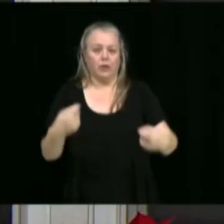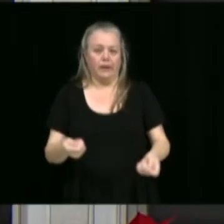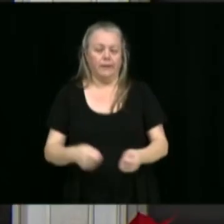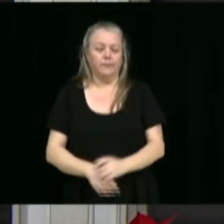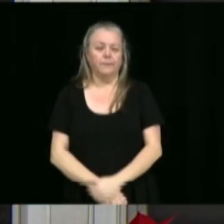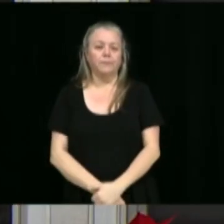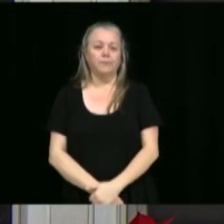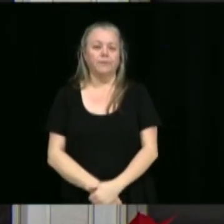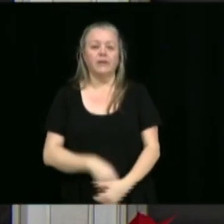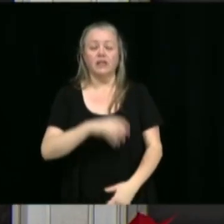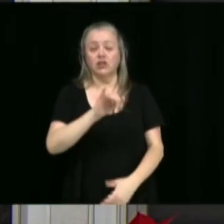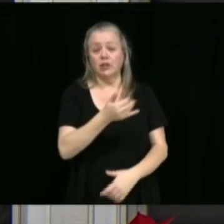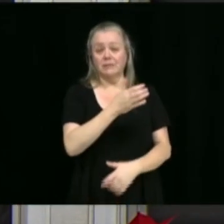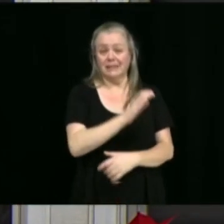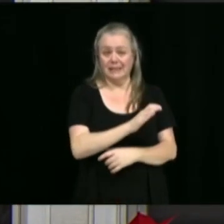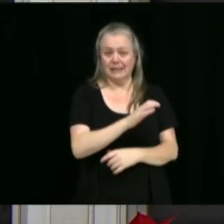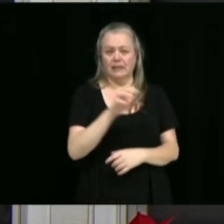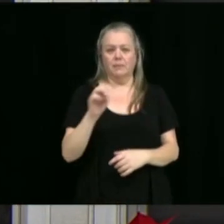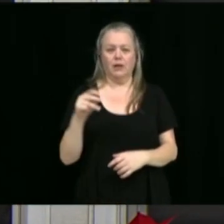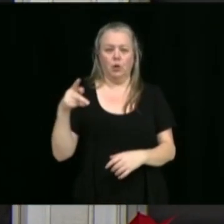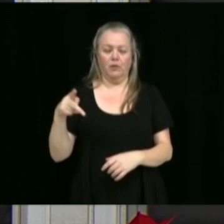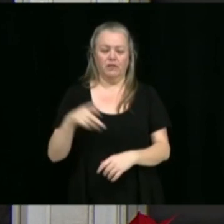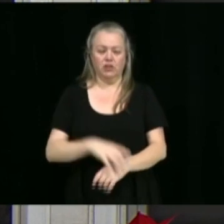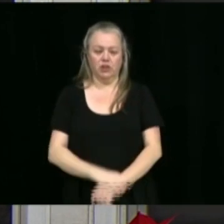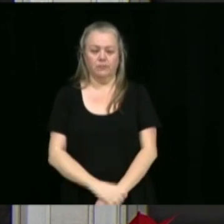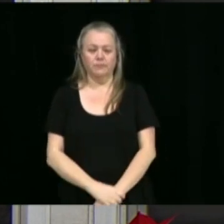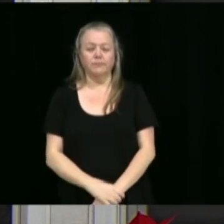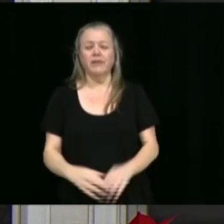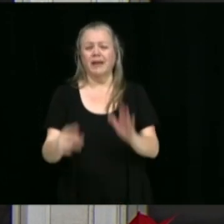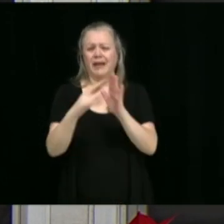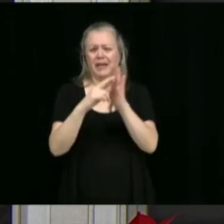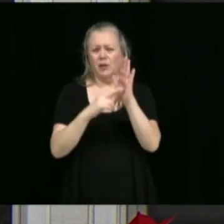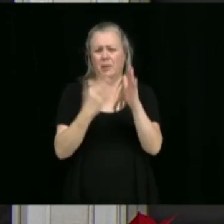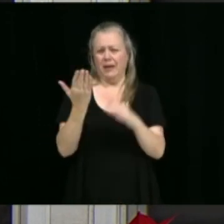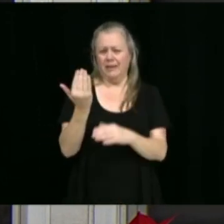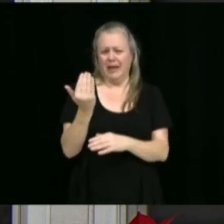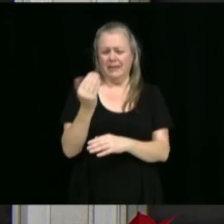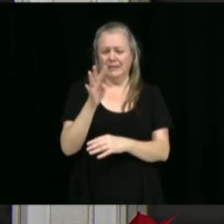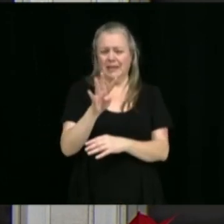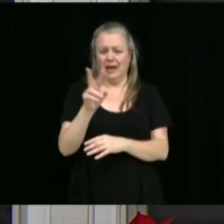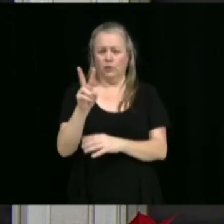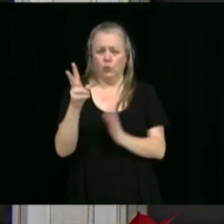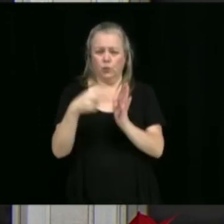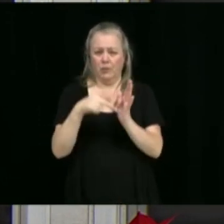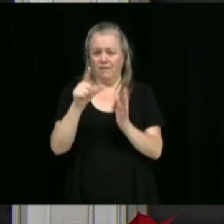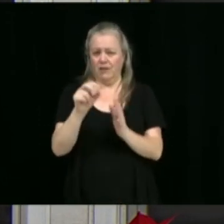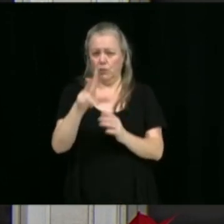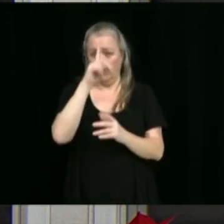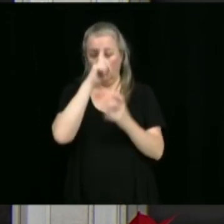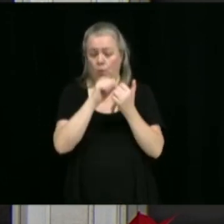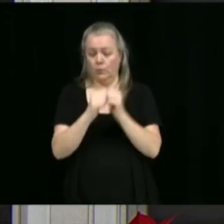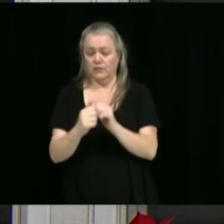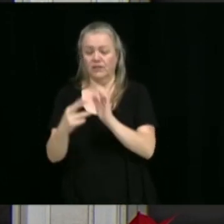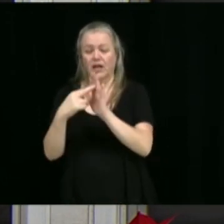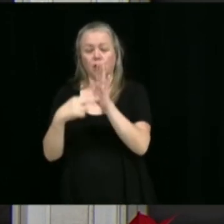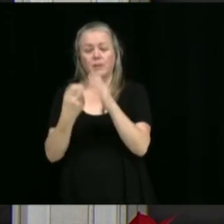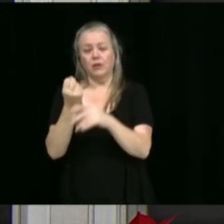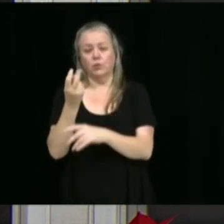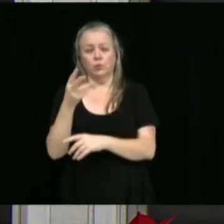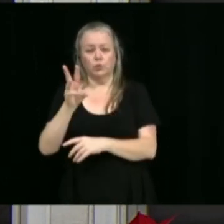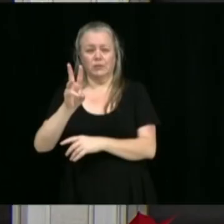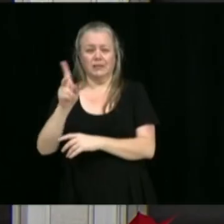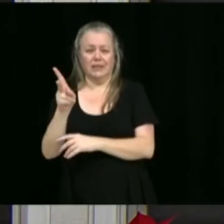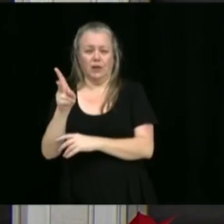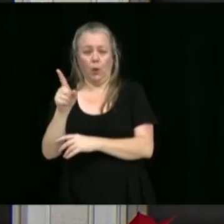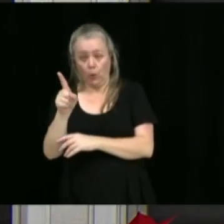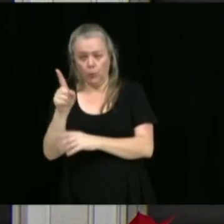James Casey, Michael Provencher. Adoption du règlement 1542-2023, modifiant le règlement